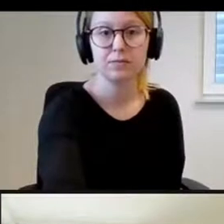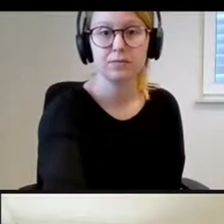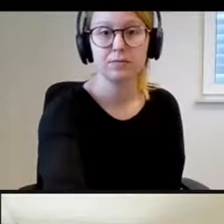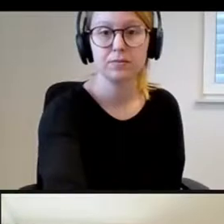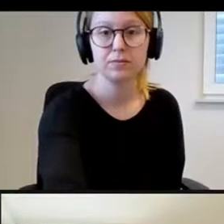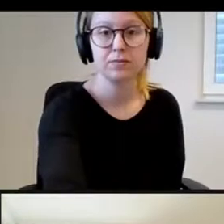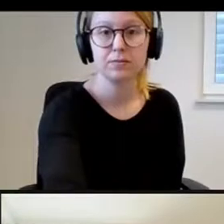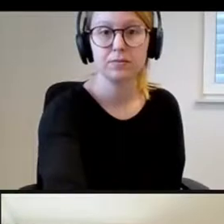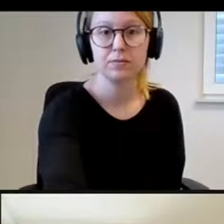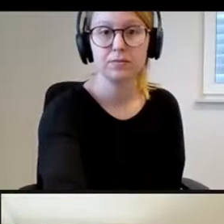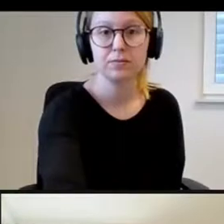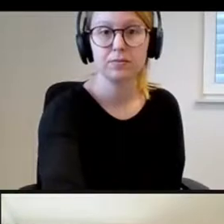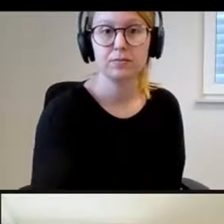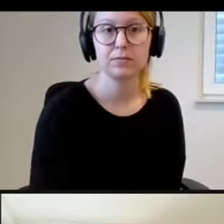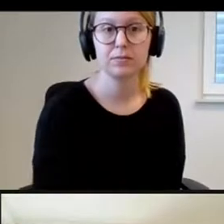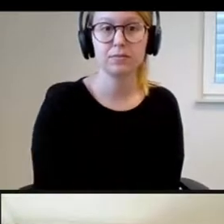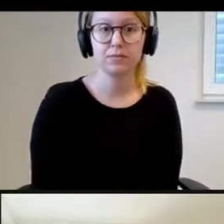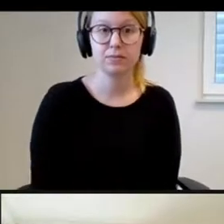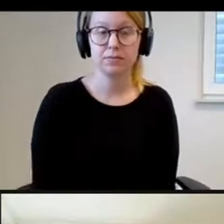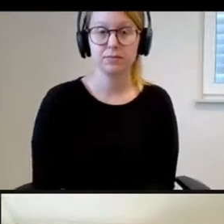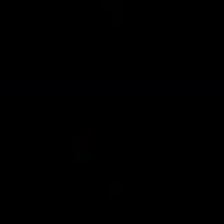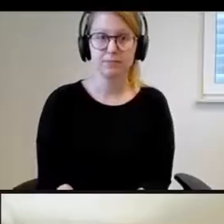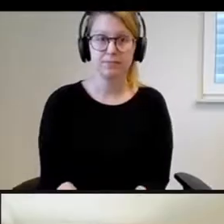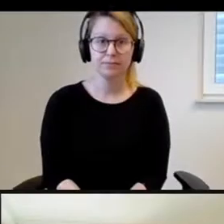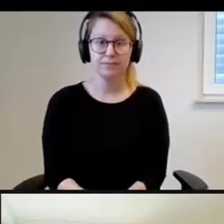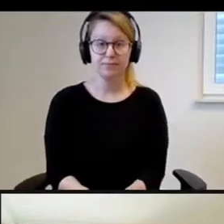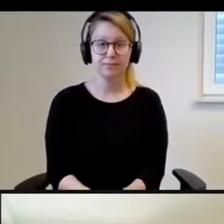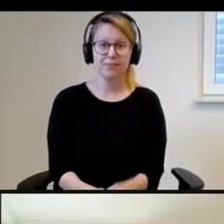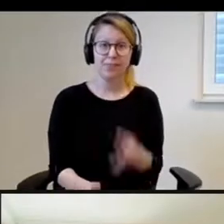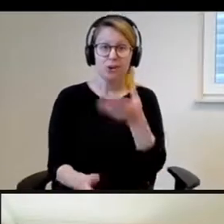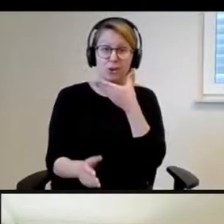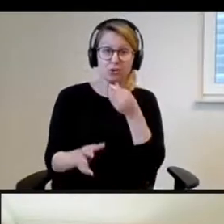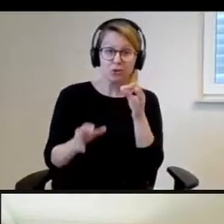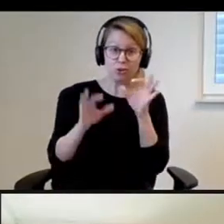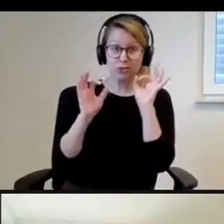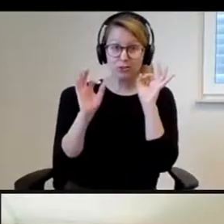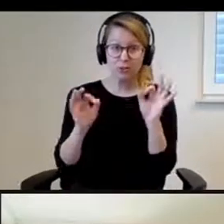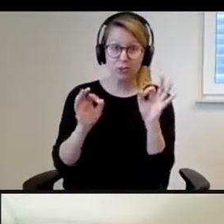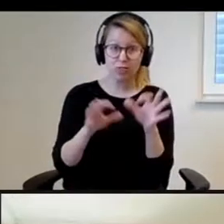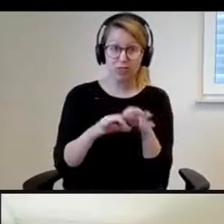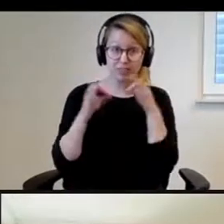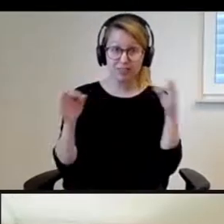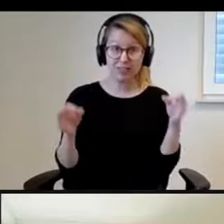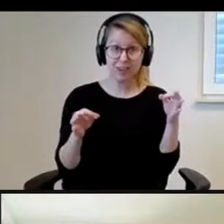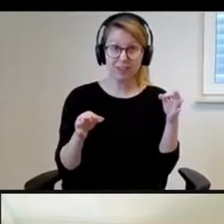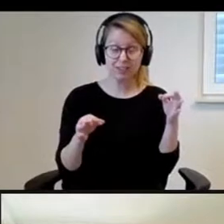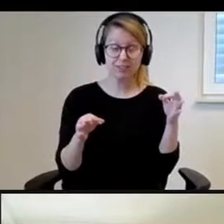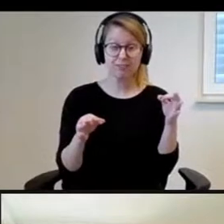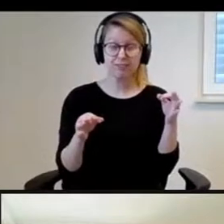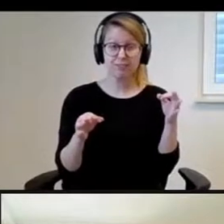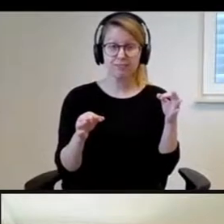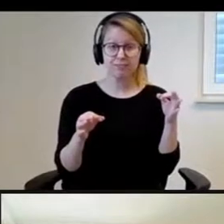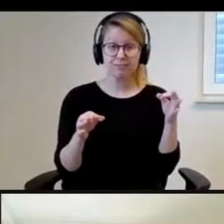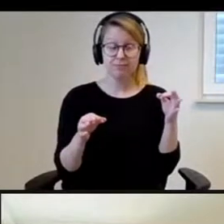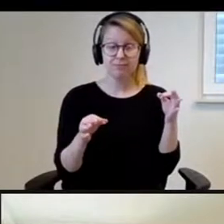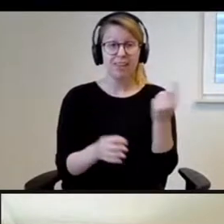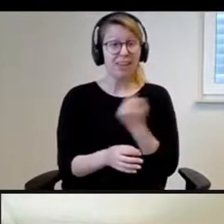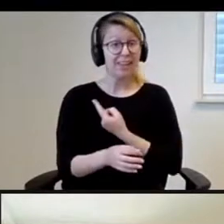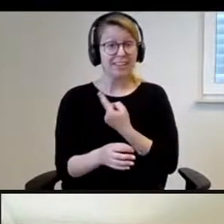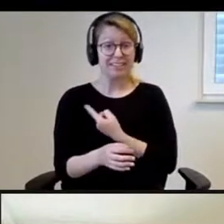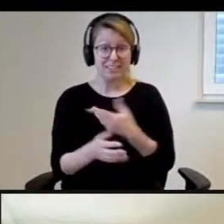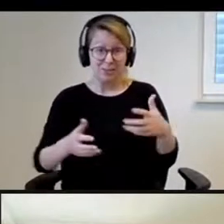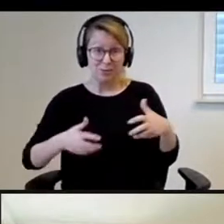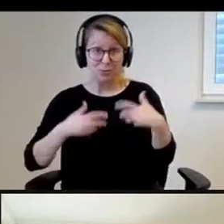Bonjour à vous tous. Je vous souhaite la bienvenue à notre midi d'aujourd'hui